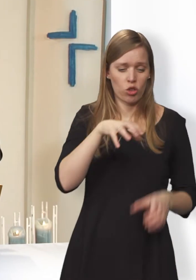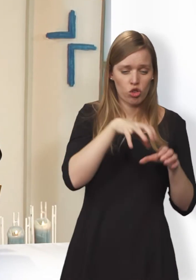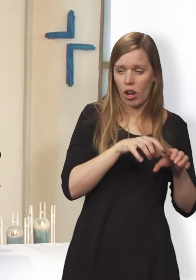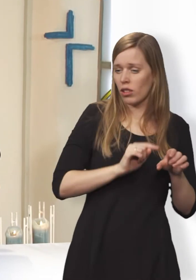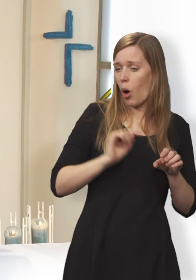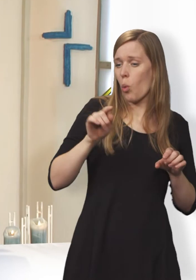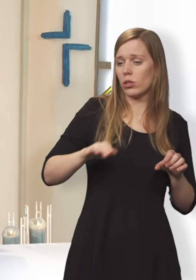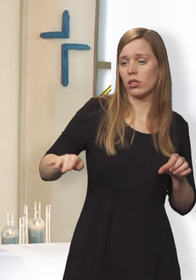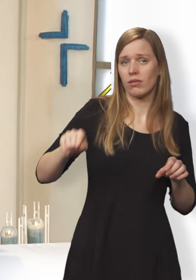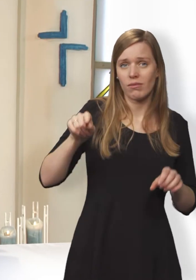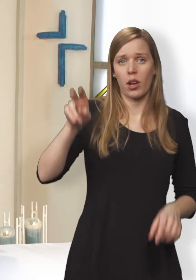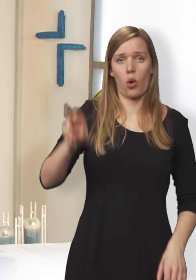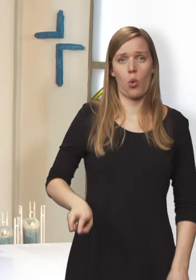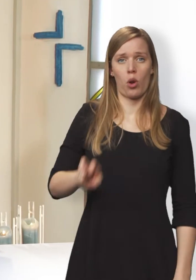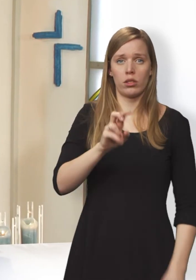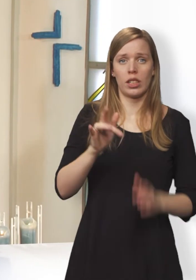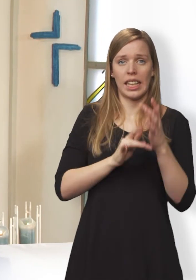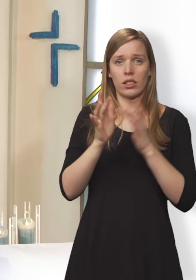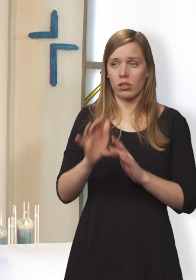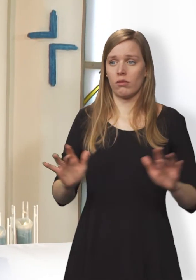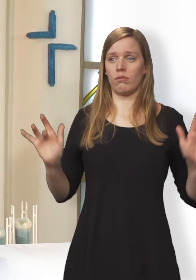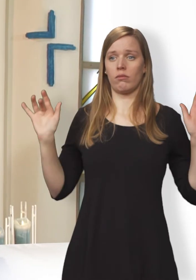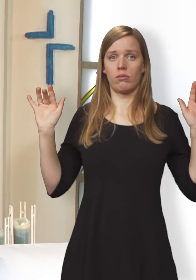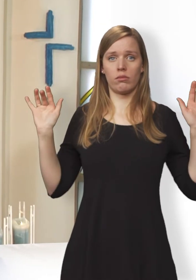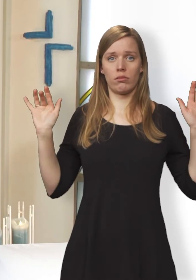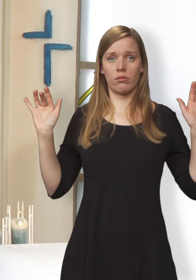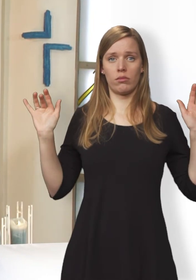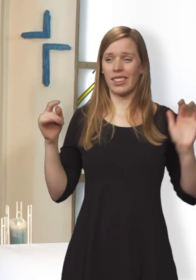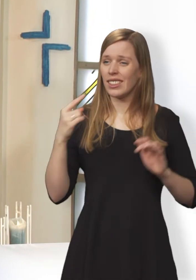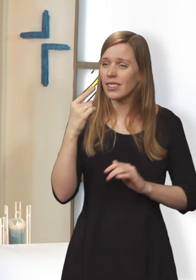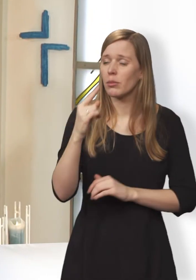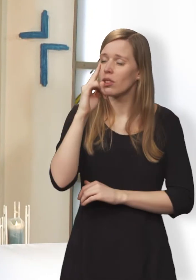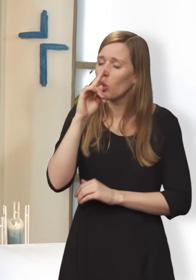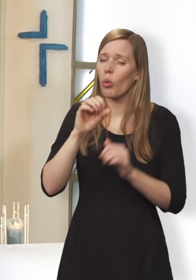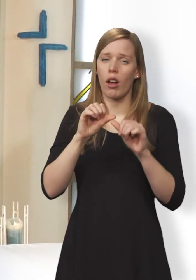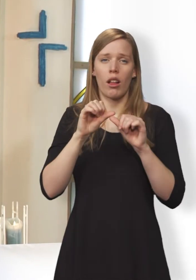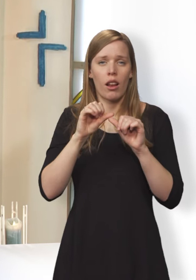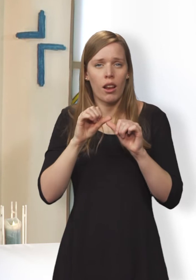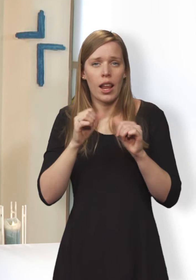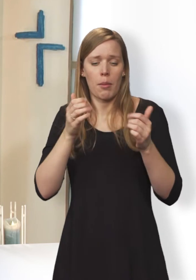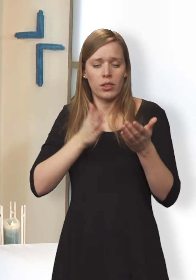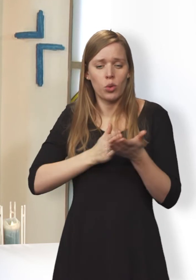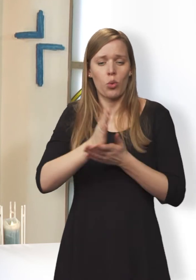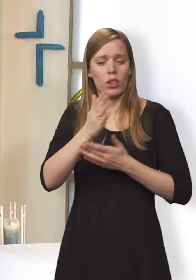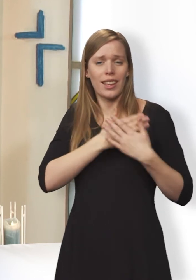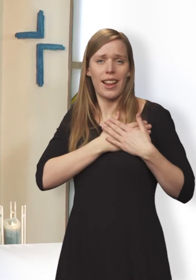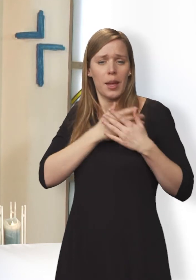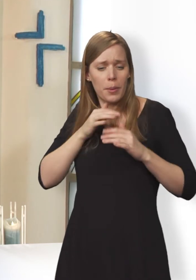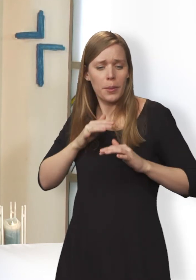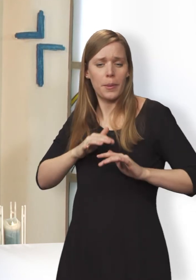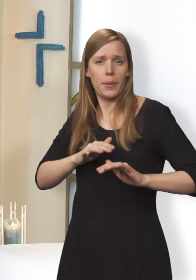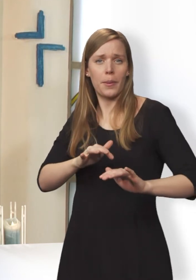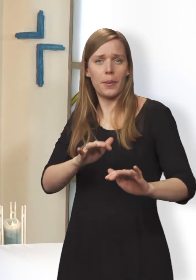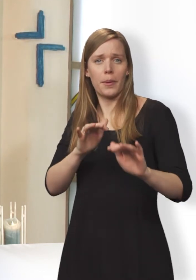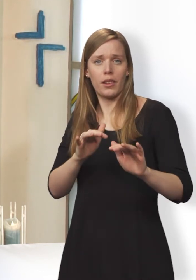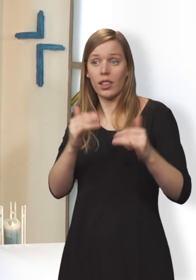vor der stadt er der nur liebe lebte hängt am kreuz und er